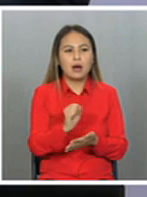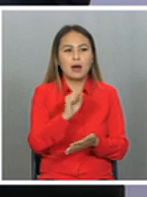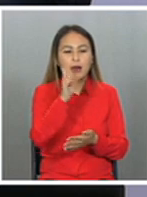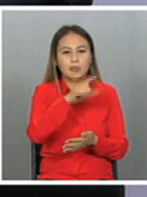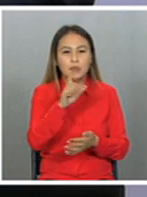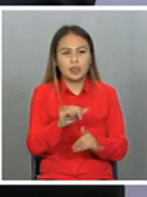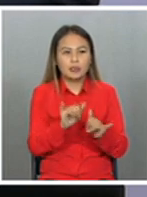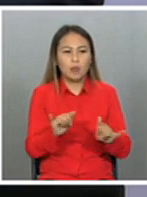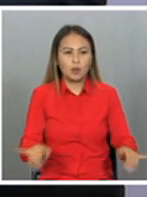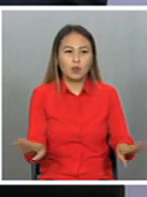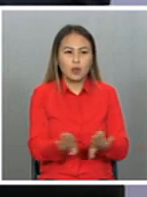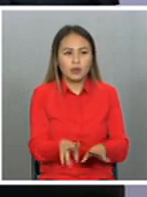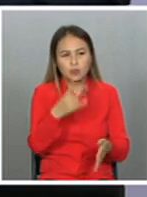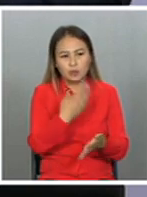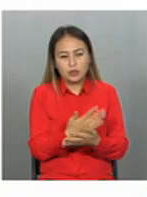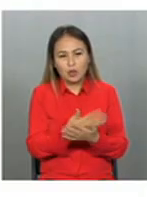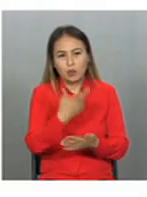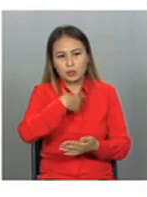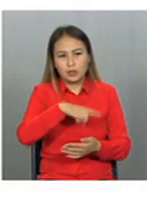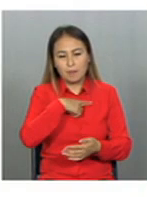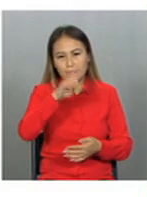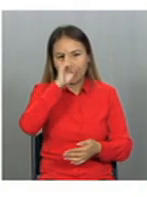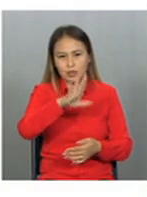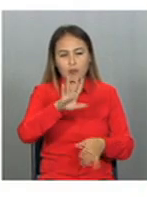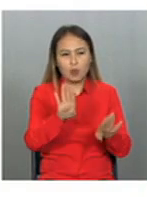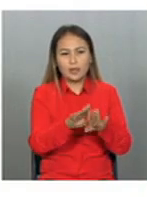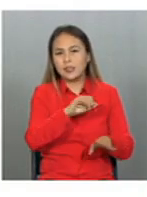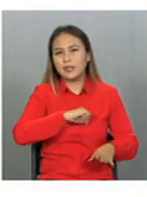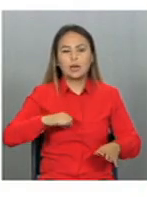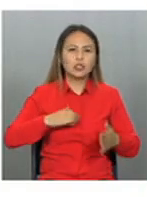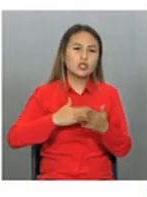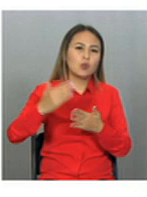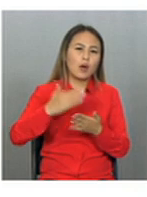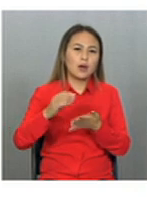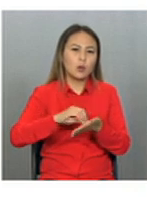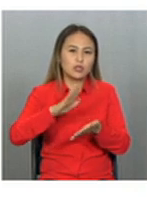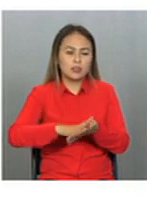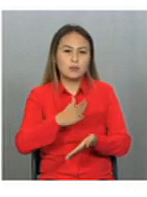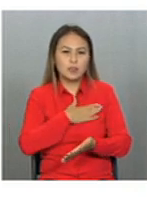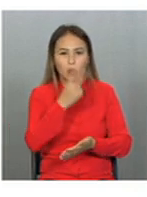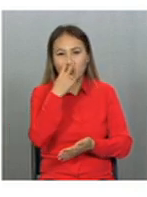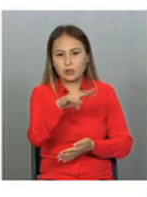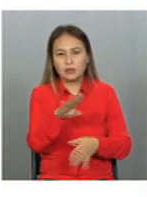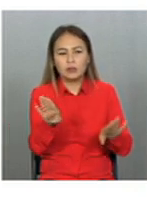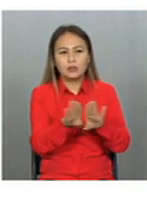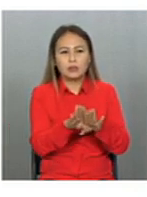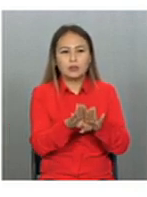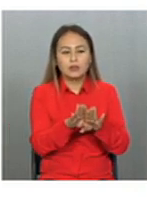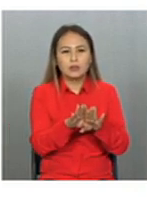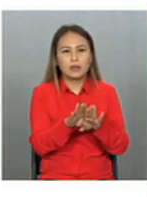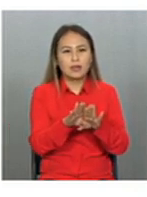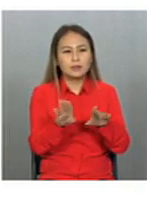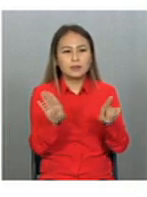даму индексі көрсеткіші өздерімізге белгілі болғандай, ең жоғарғы көрсеткіш бізде көріп отырғандай бұл бір